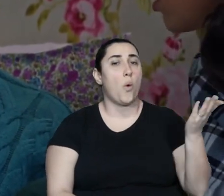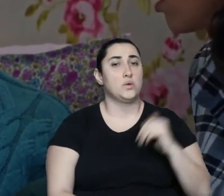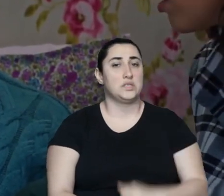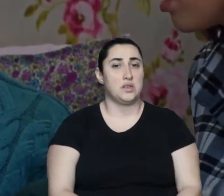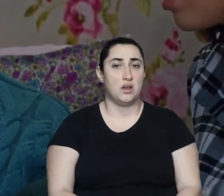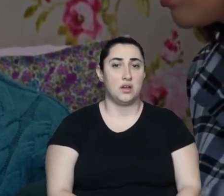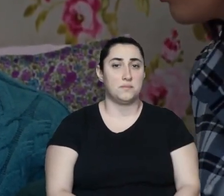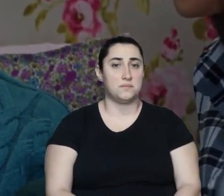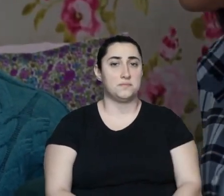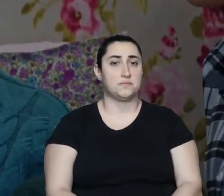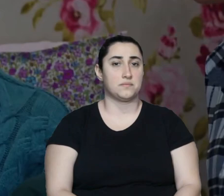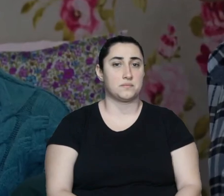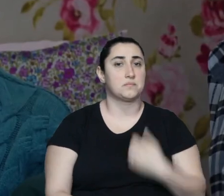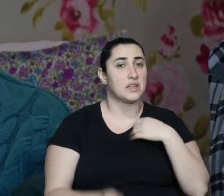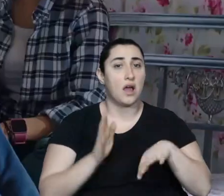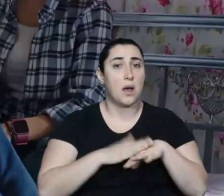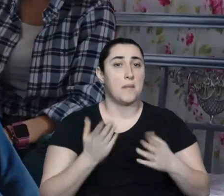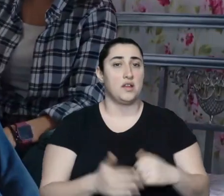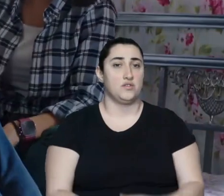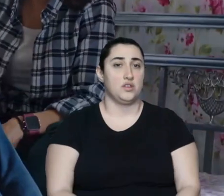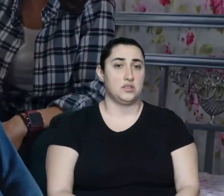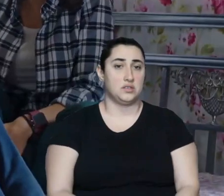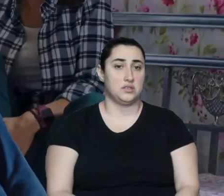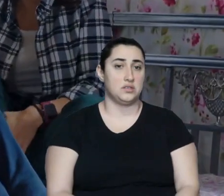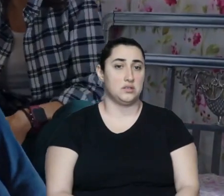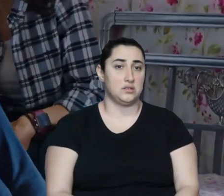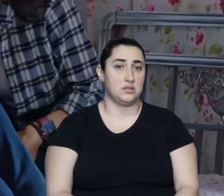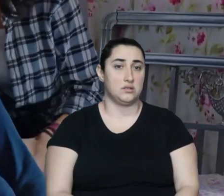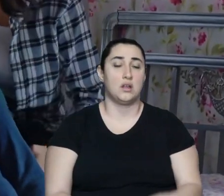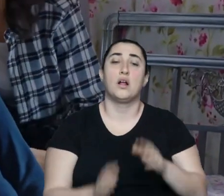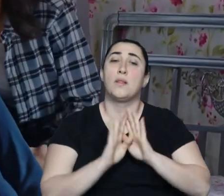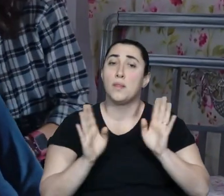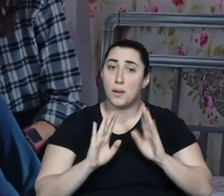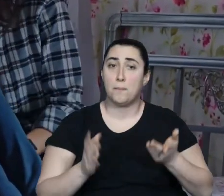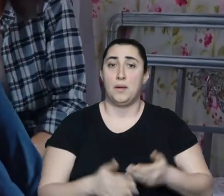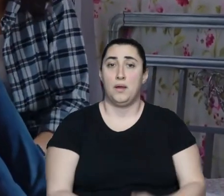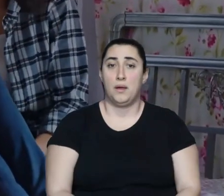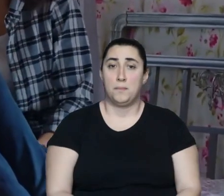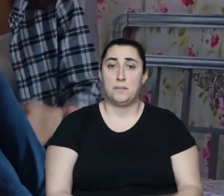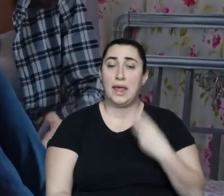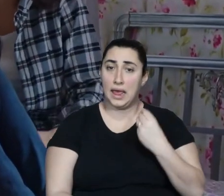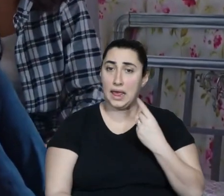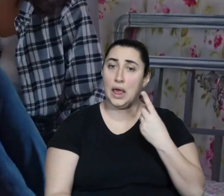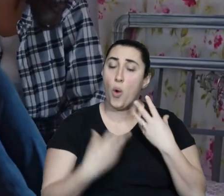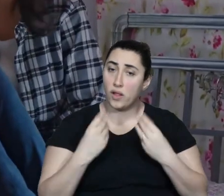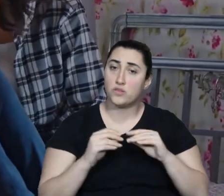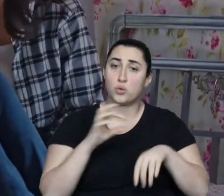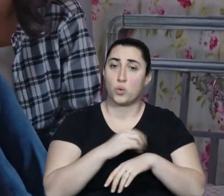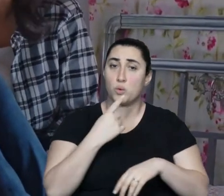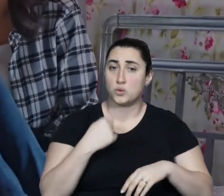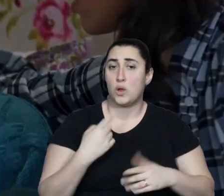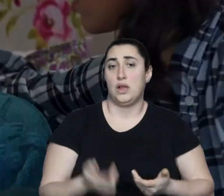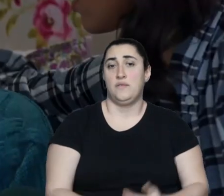abla. Ne yapardık biz o zaman? Ya tamam işte. İyiymiş bak, iyi olacak. Doktor